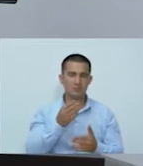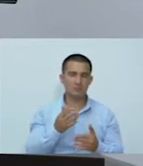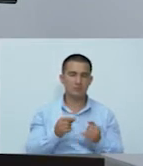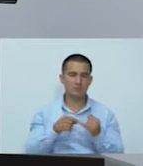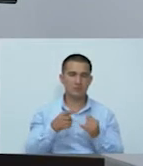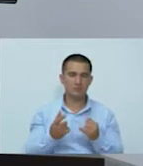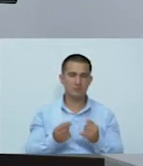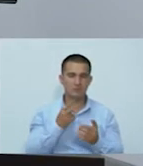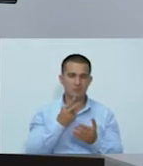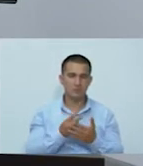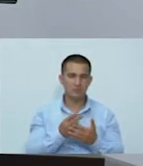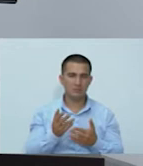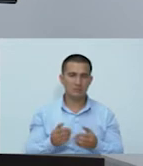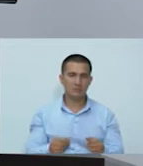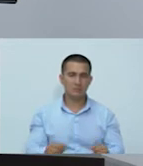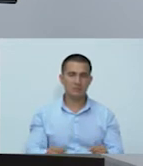baklari